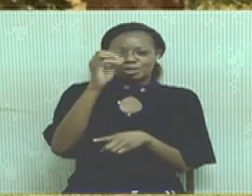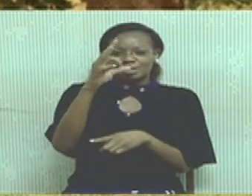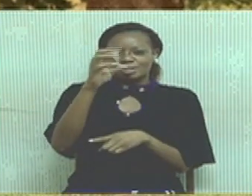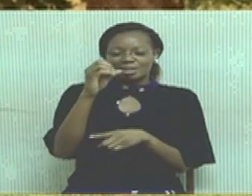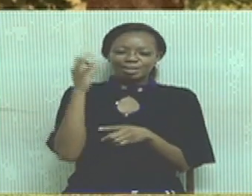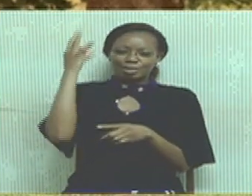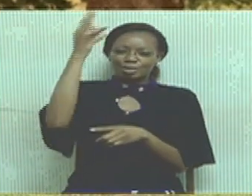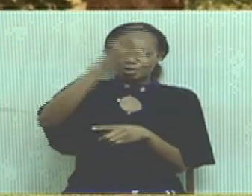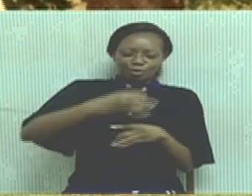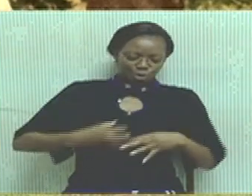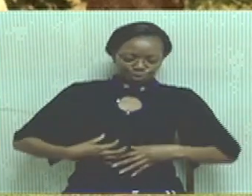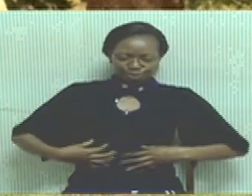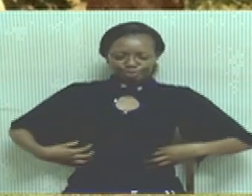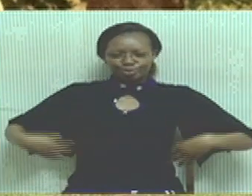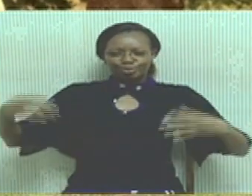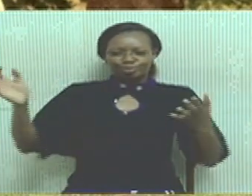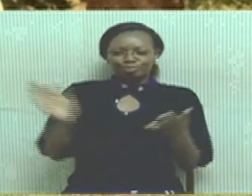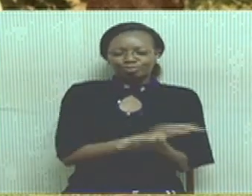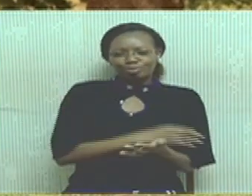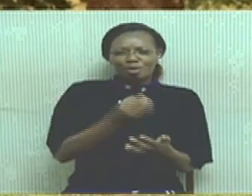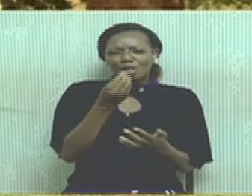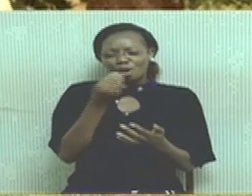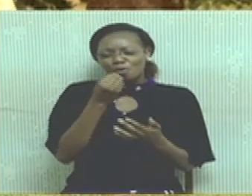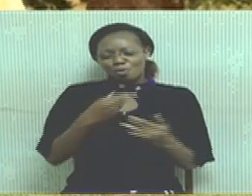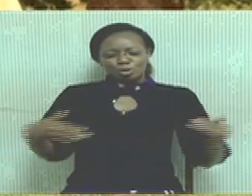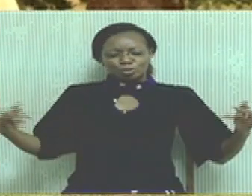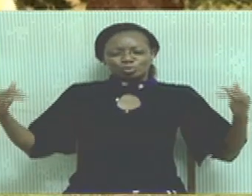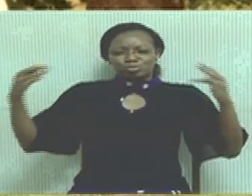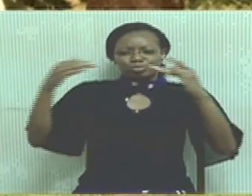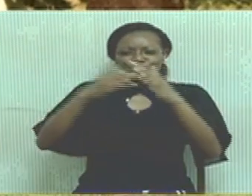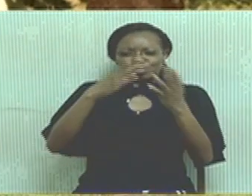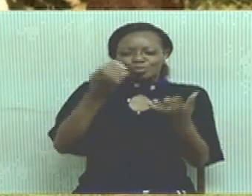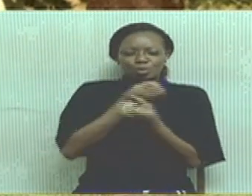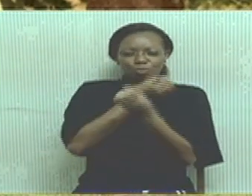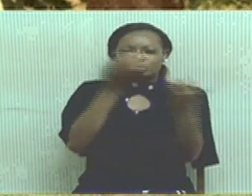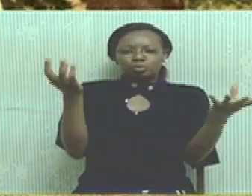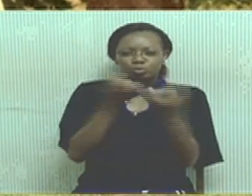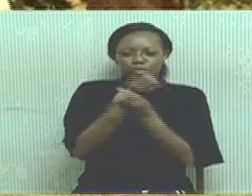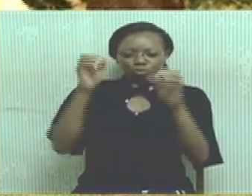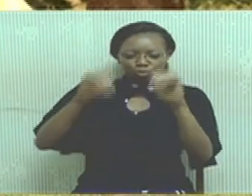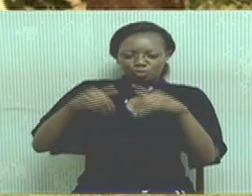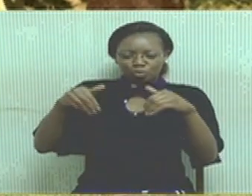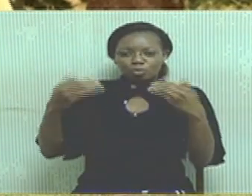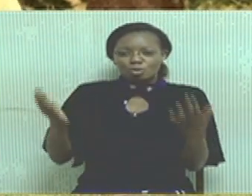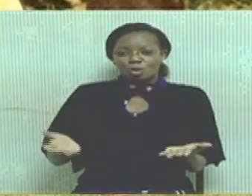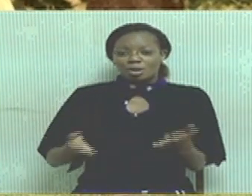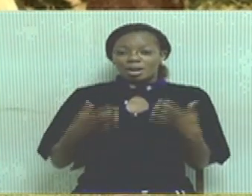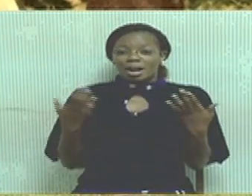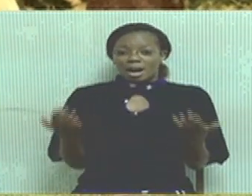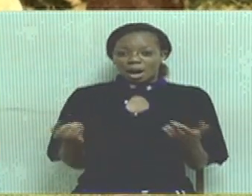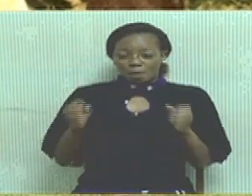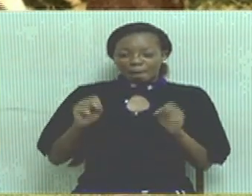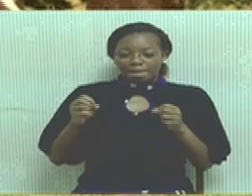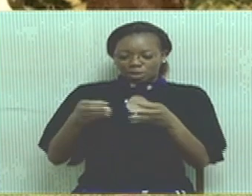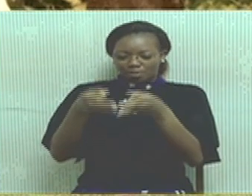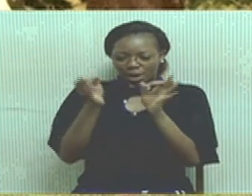mwaka wa 2030 la kupiga marufuku janga la njaa nchini kwa kuelimisha wewe njia badala na mwafaka za kufanya kilimo